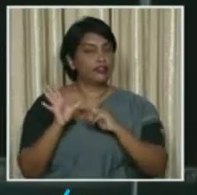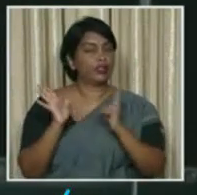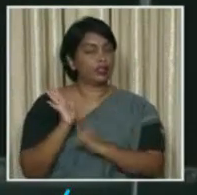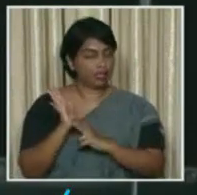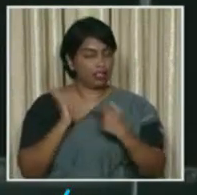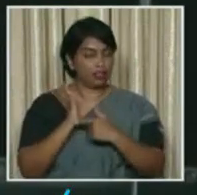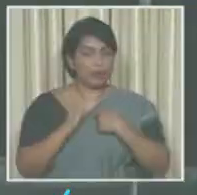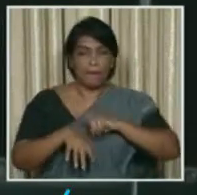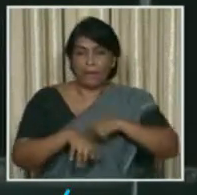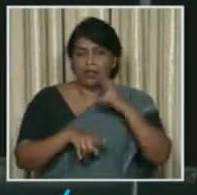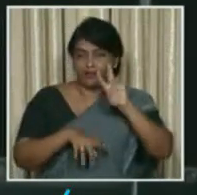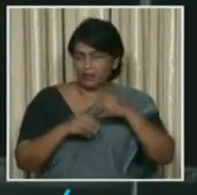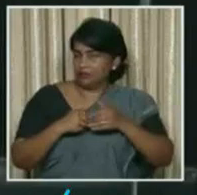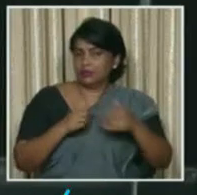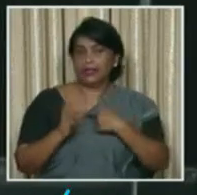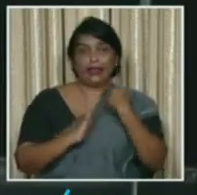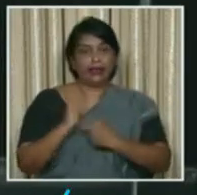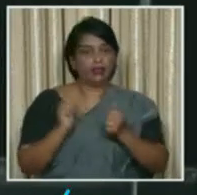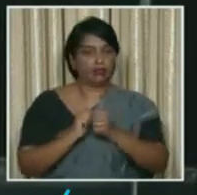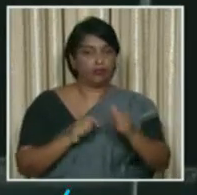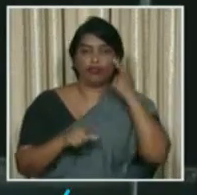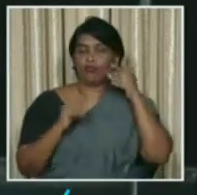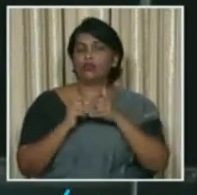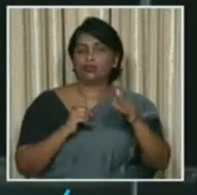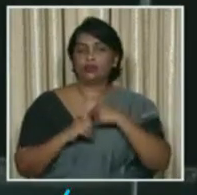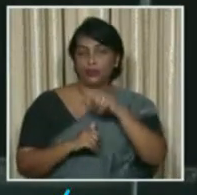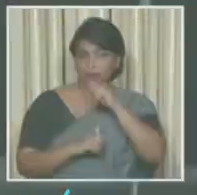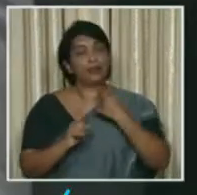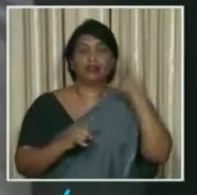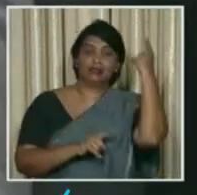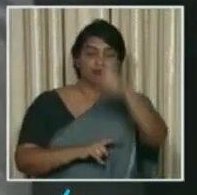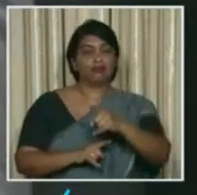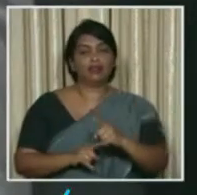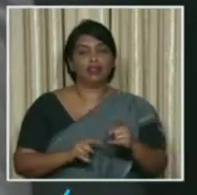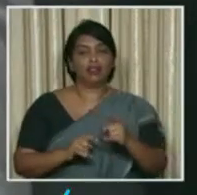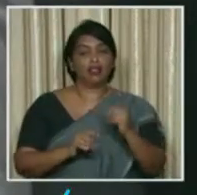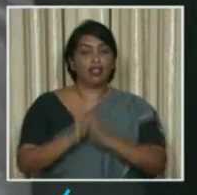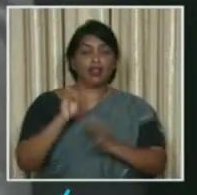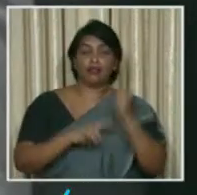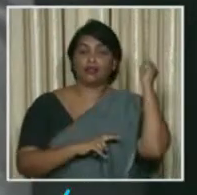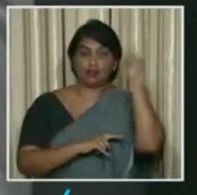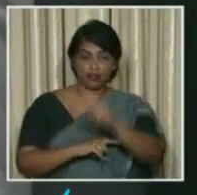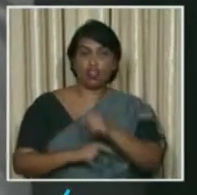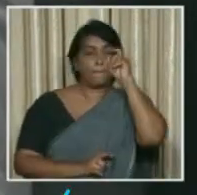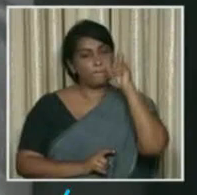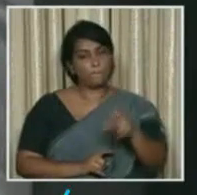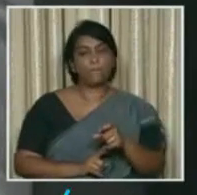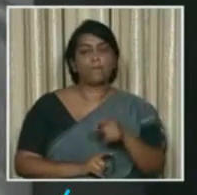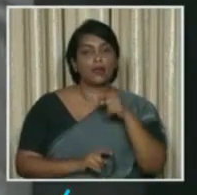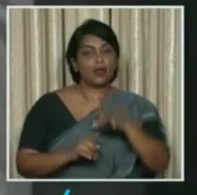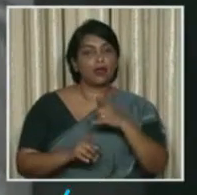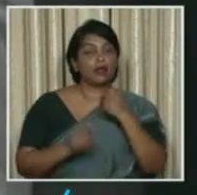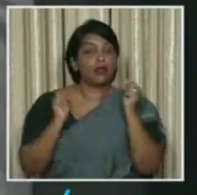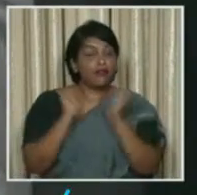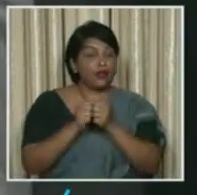27 තුන මැදිහත් වෙලා තියෙනවා. නීති ක්‍රියාමාර්ග ගන්නවා. අදාළ කටයුතු කරනවා කියලා බොහොම පැහැදිලිව ප්‍රකාශ කරනවා. කොච්චර කිව්වත් ඇමතිවරයා ගිහිල්ලා හොයලා බැලුවයි කියලා